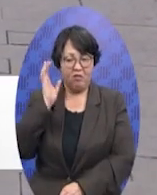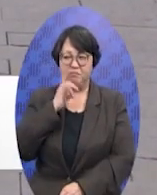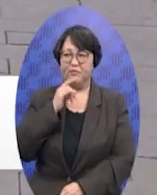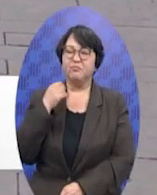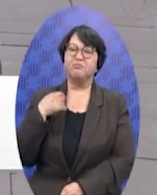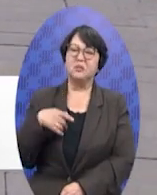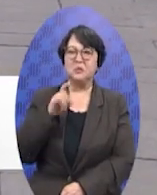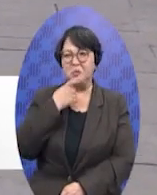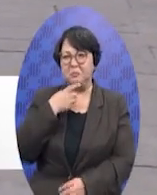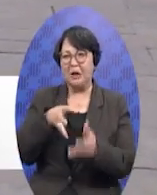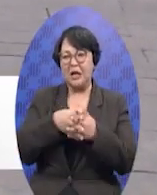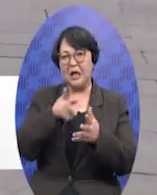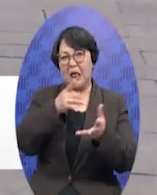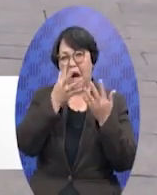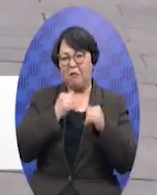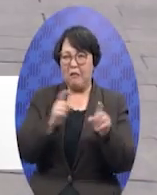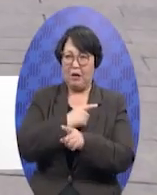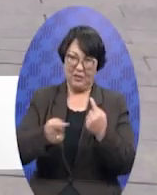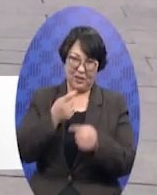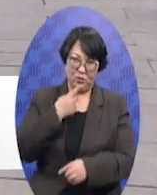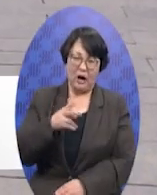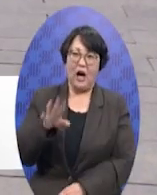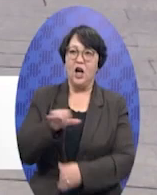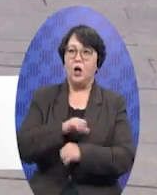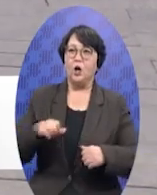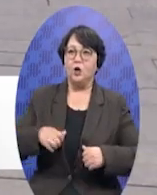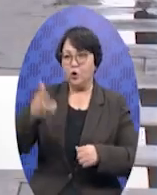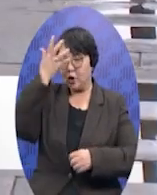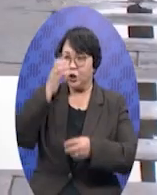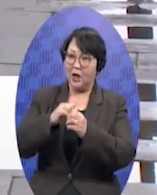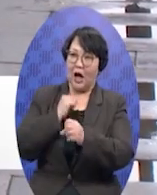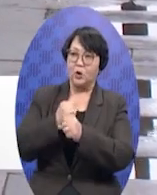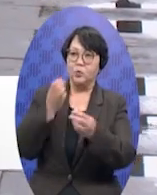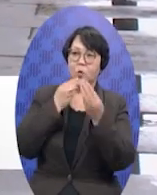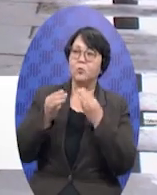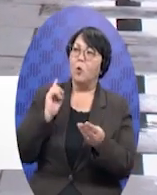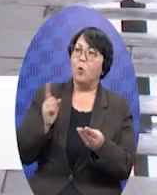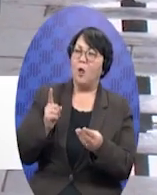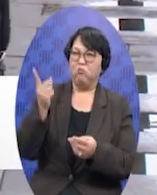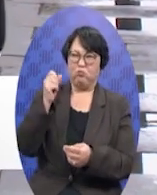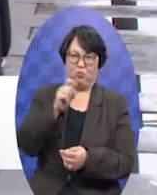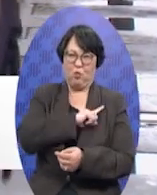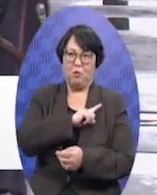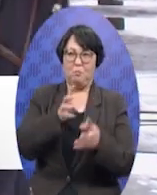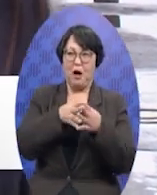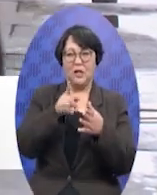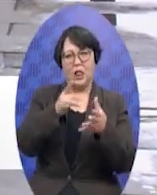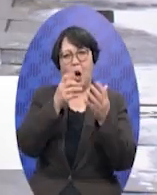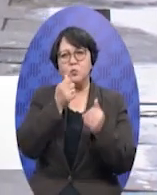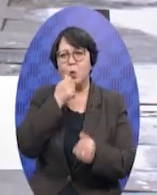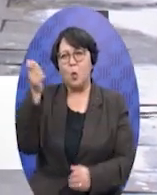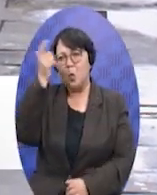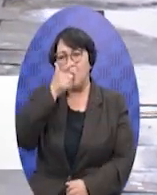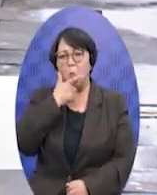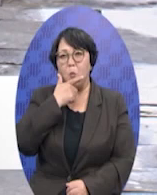төр засгаас хэрэгжүүлж байгаа бодлого үйл ажиллагааг болж өгөл шүүмжилчих гээд байдаг тулшрах хандлага байдаг. Тиймээс ипотекийн зээл олдохгүй байгаа гэдэг иргэдийн байр